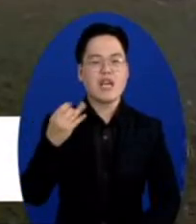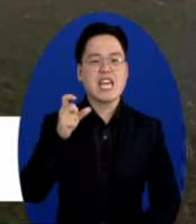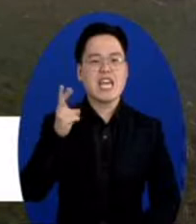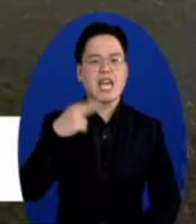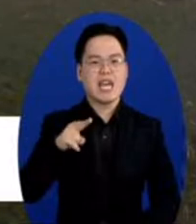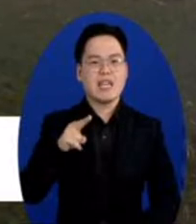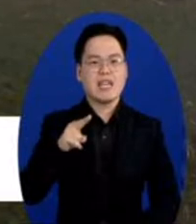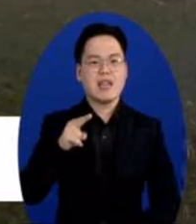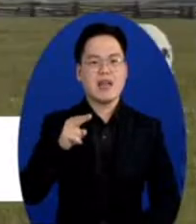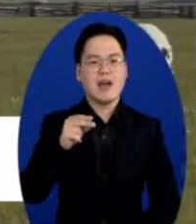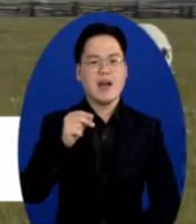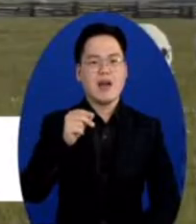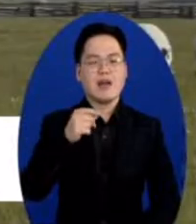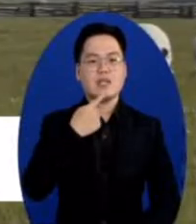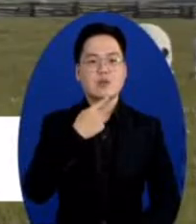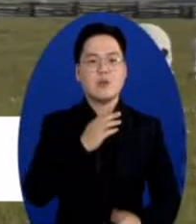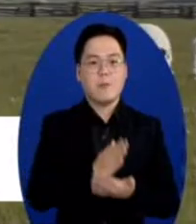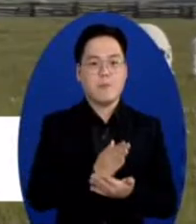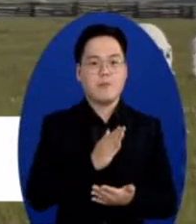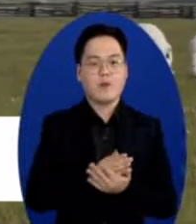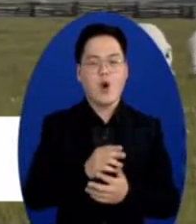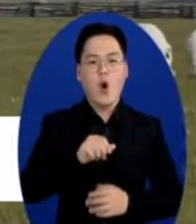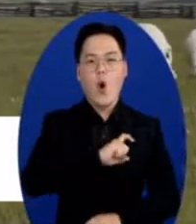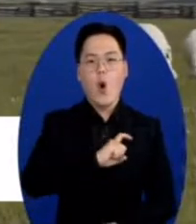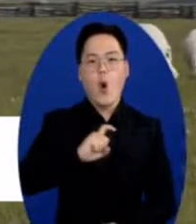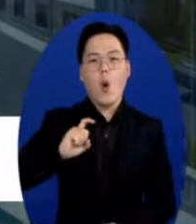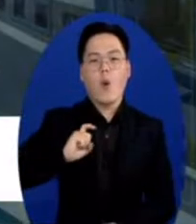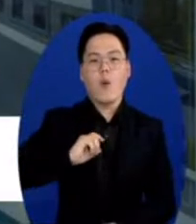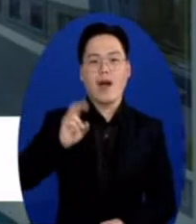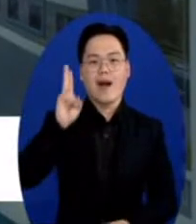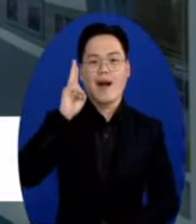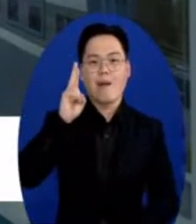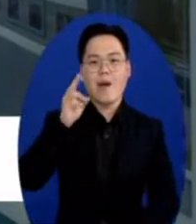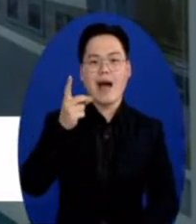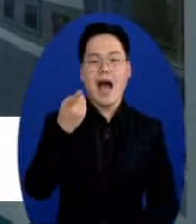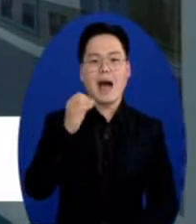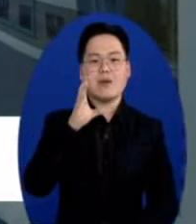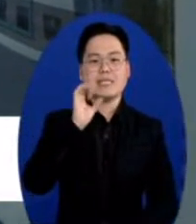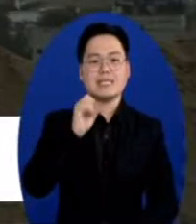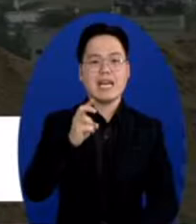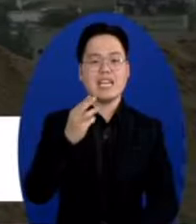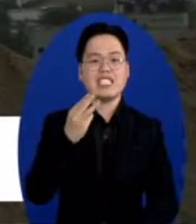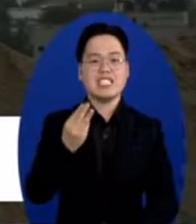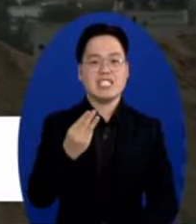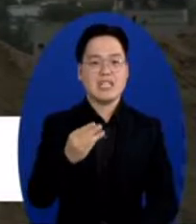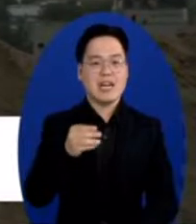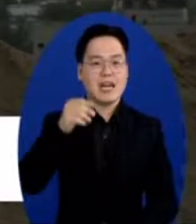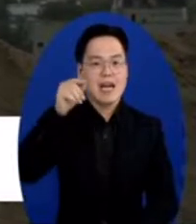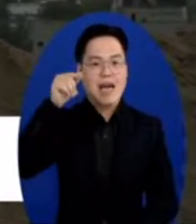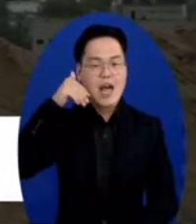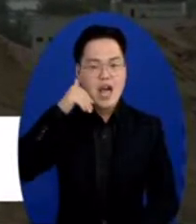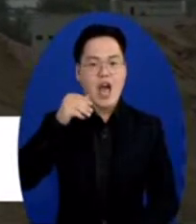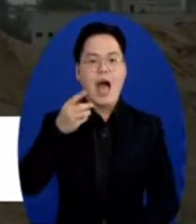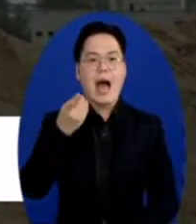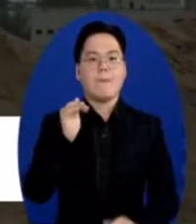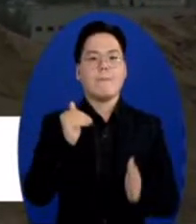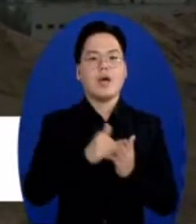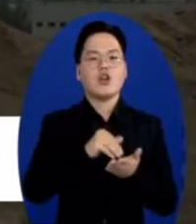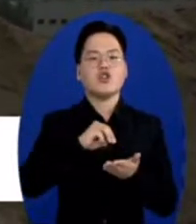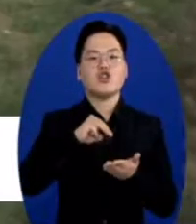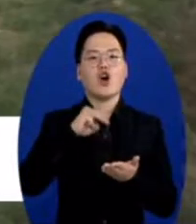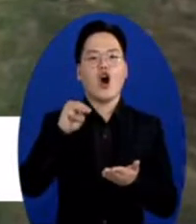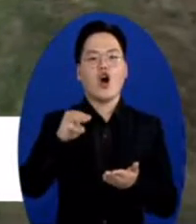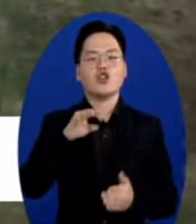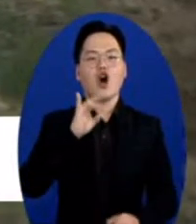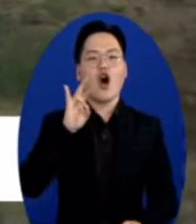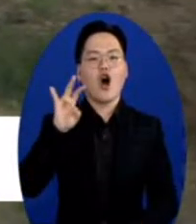үн цэнгүү болчихсан асуудлыг шийдвэрлэхийн тулд хувийн хвшлийн жилдээ 10 сая ширхэг арьс шир боловсруулах үйлдвэрүүд 10 мянган тонн ноос боловсруулах,